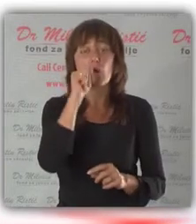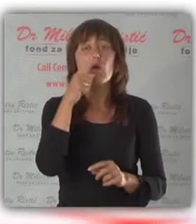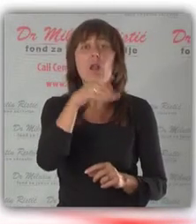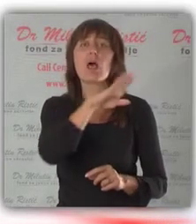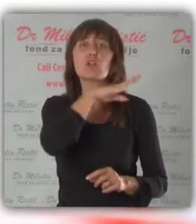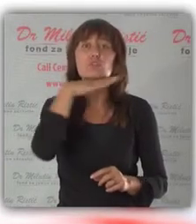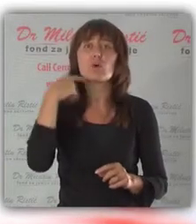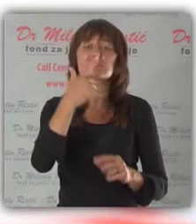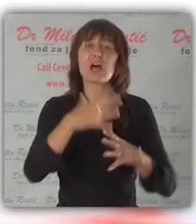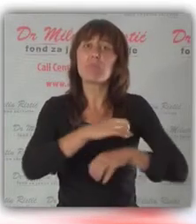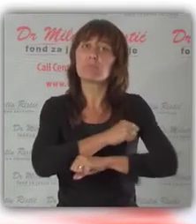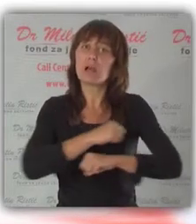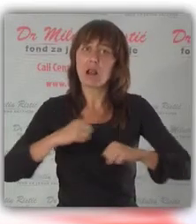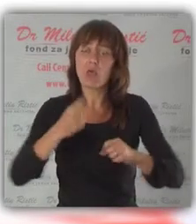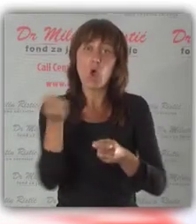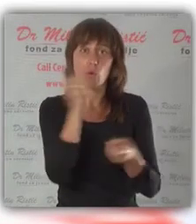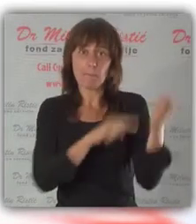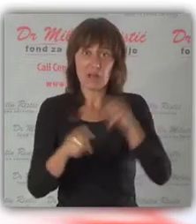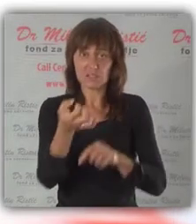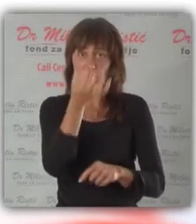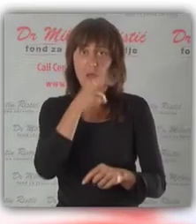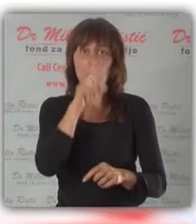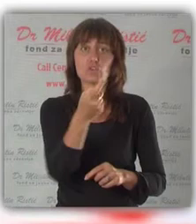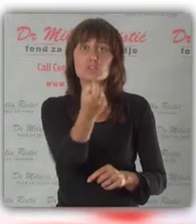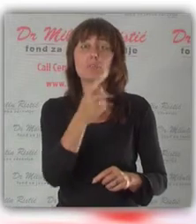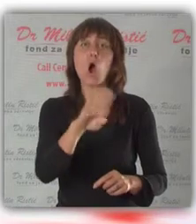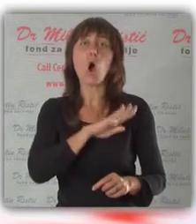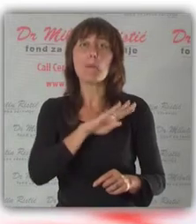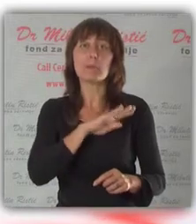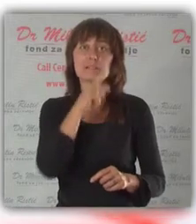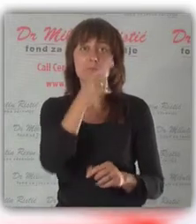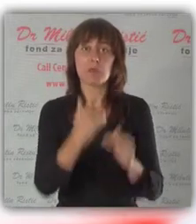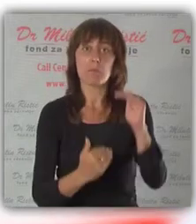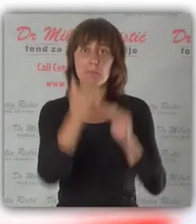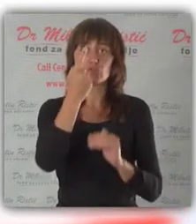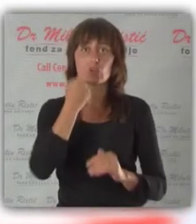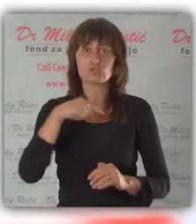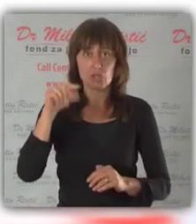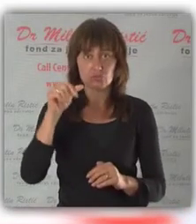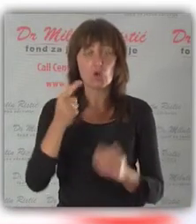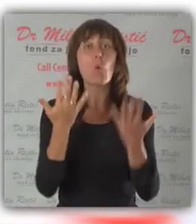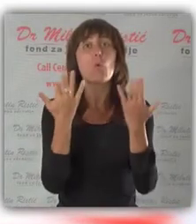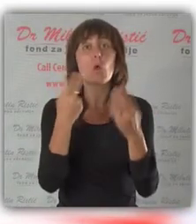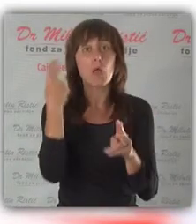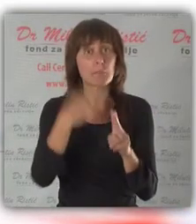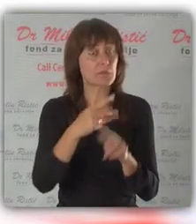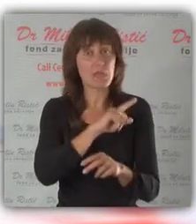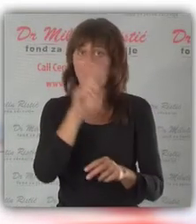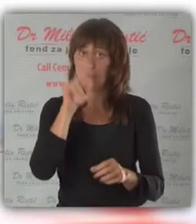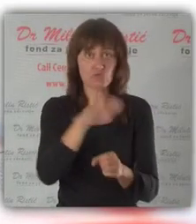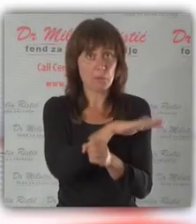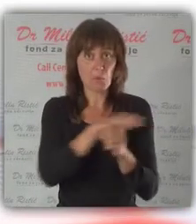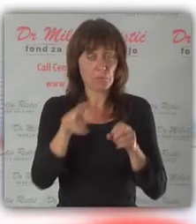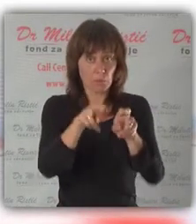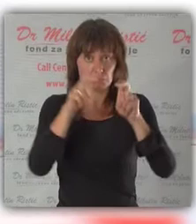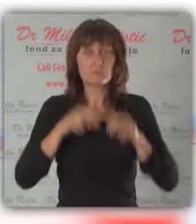alkohol je dosta kaloričan, a u kombinaciji sa lekovima može da izazove opasne hipoglikemije. Međutim, ukoliko pacijenti